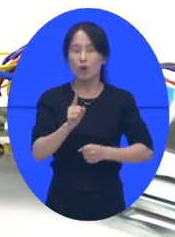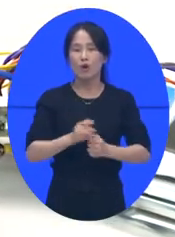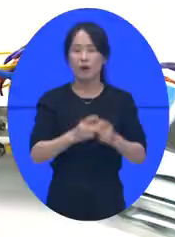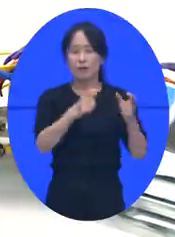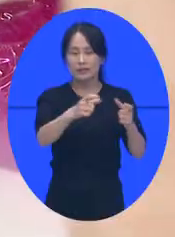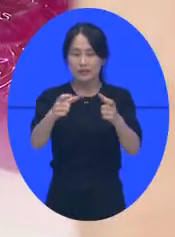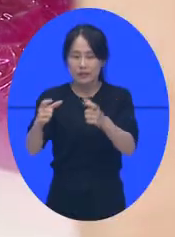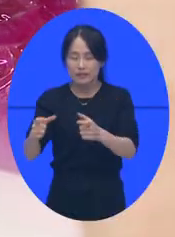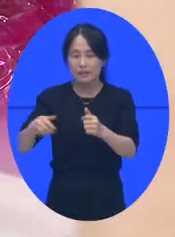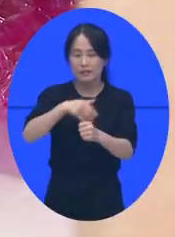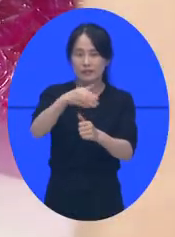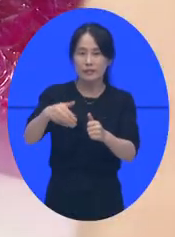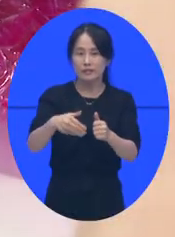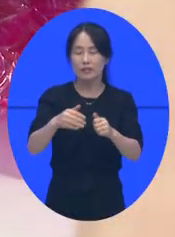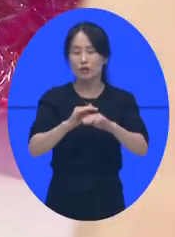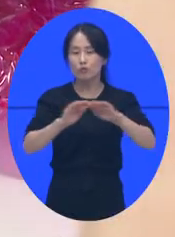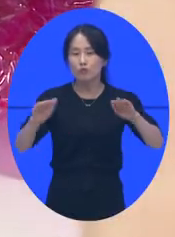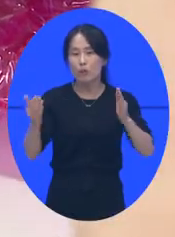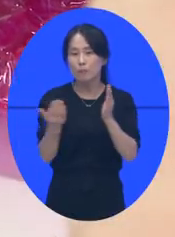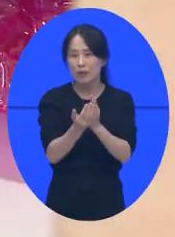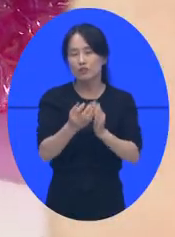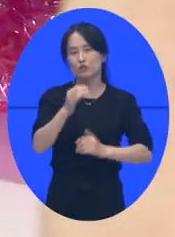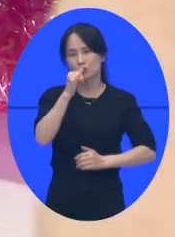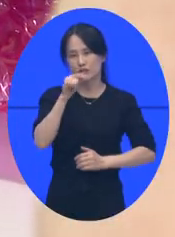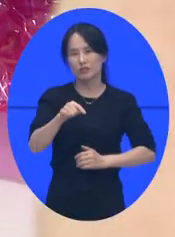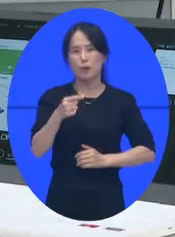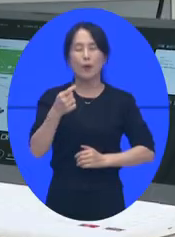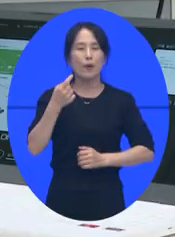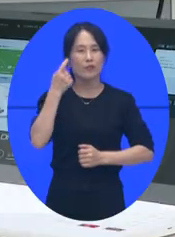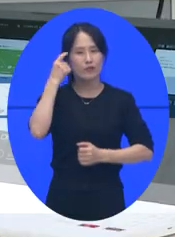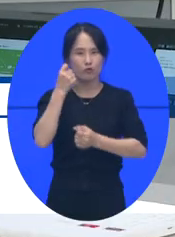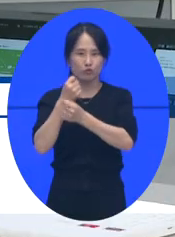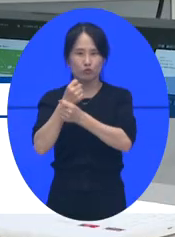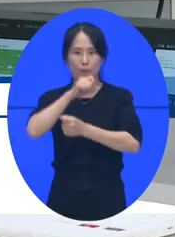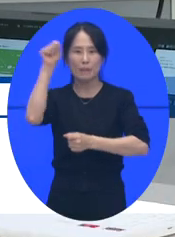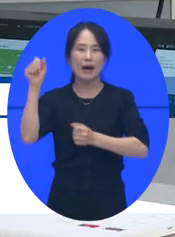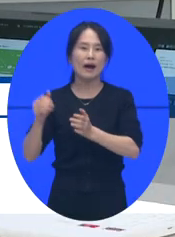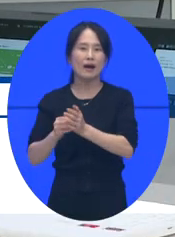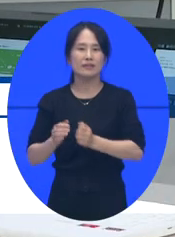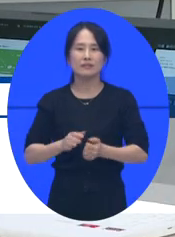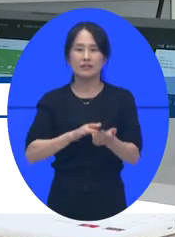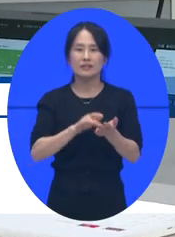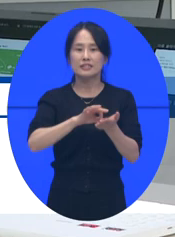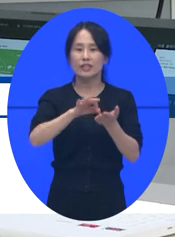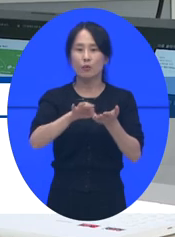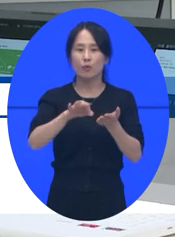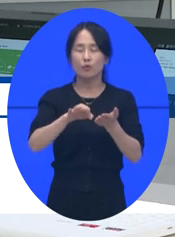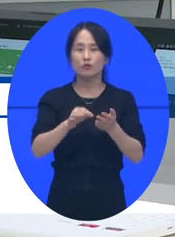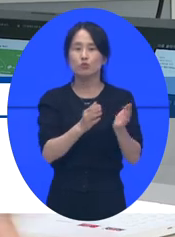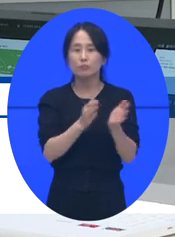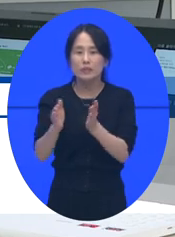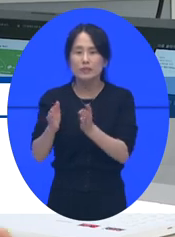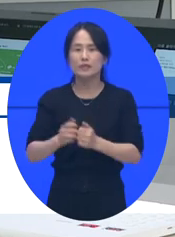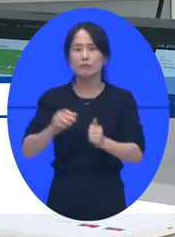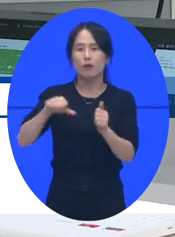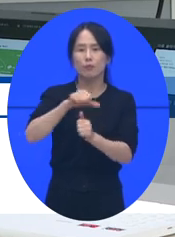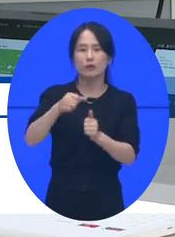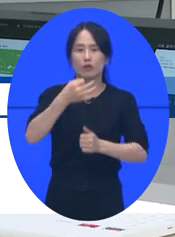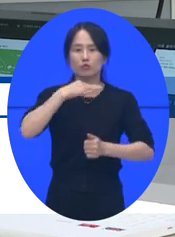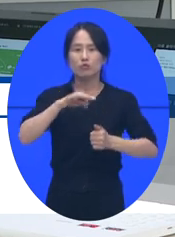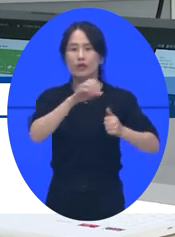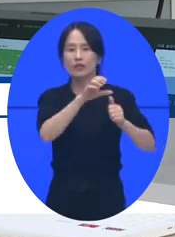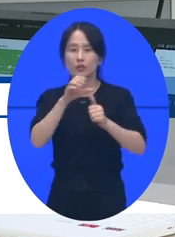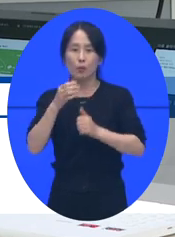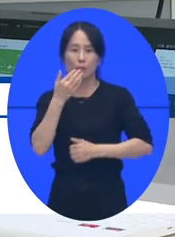각셀의 상태에 따라 균형을 맞출 수 있는 모듈을 개발한 겁니다. 배터리의 그 사용성을 확보를 하면서 환경에 이롭게 활용을